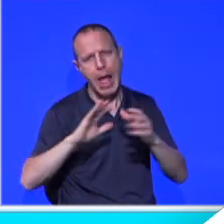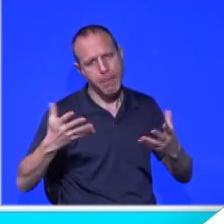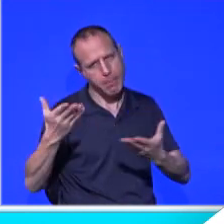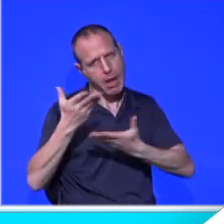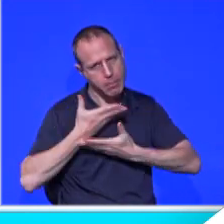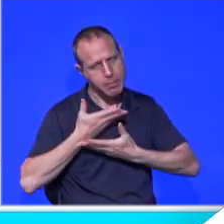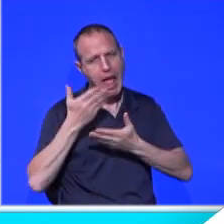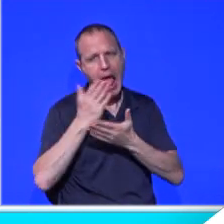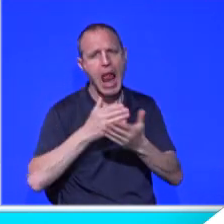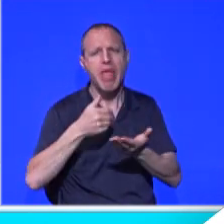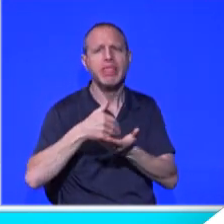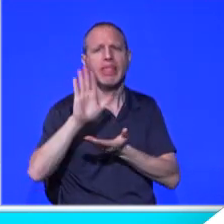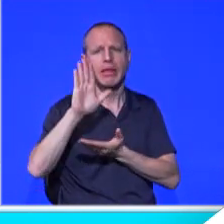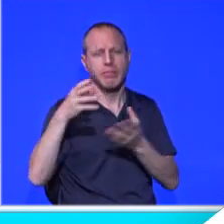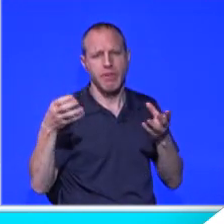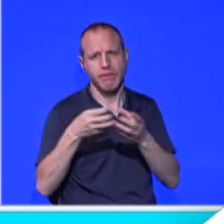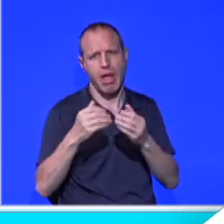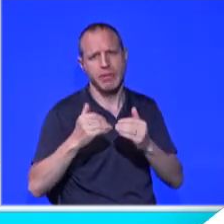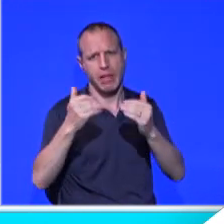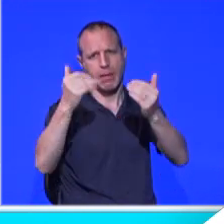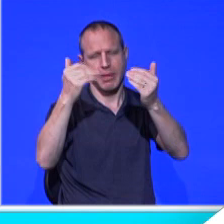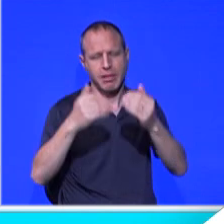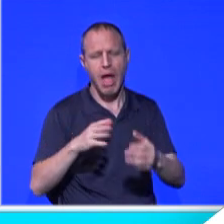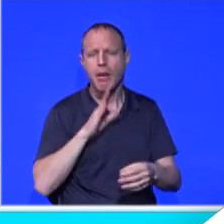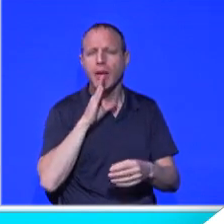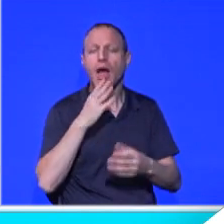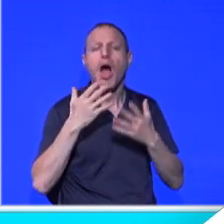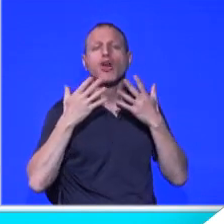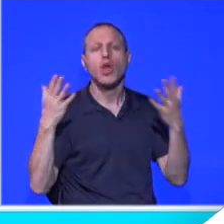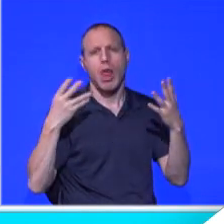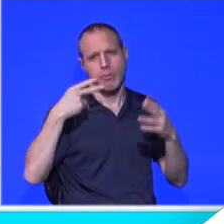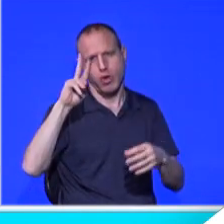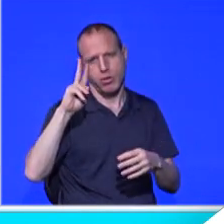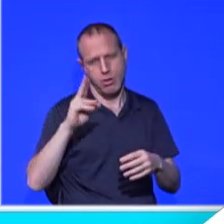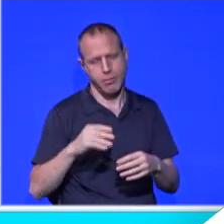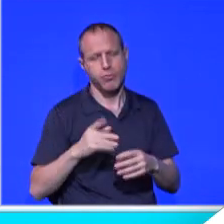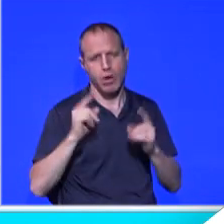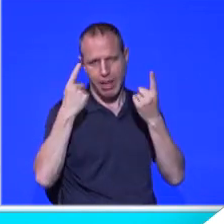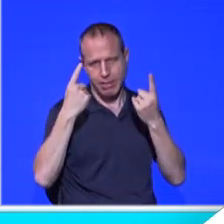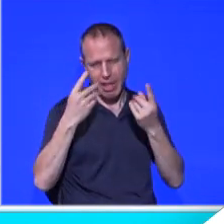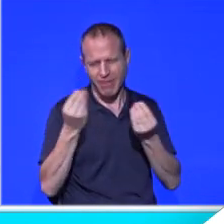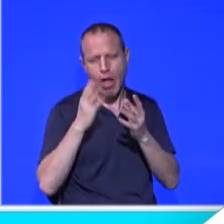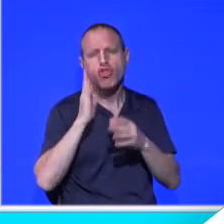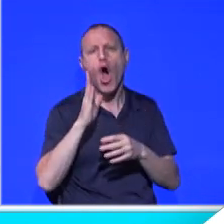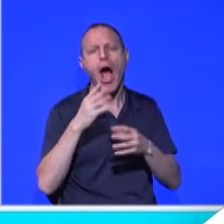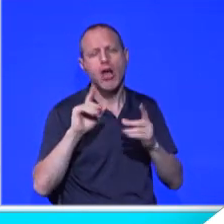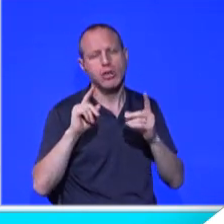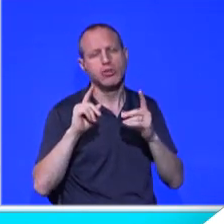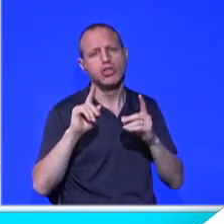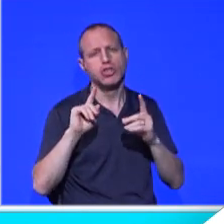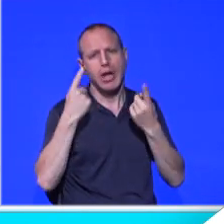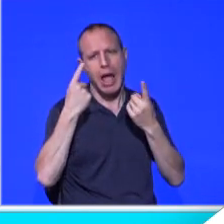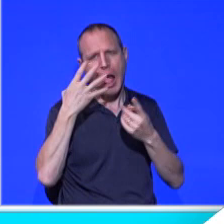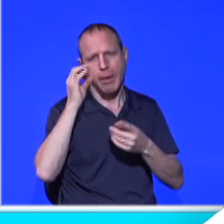מאומצים, חלק נדחים, והחברה מתקדמת. הטרגדיה הגדולה ביותר, שקרתה כאן במהלכן של 40 שנות